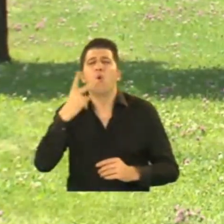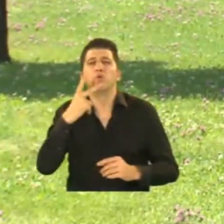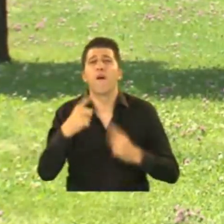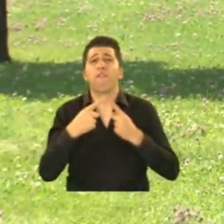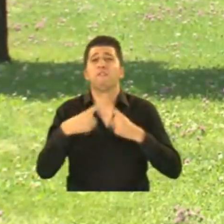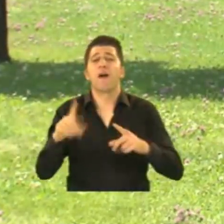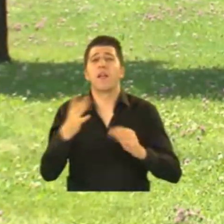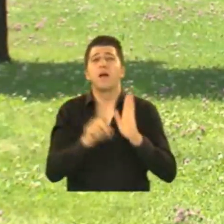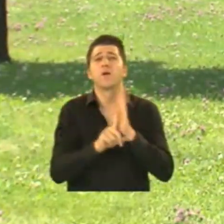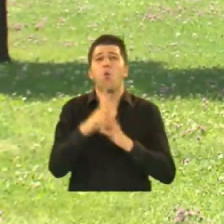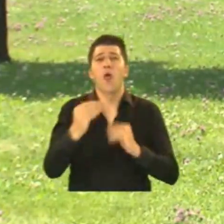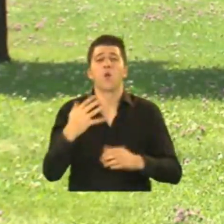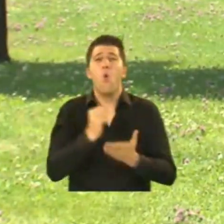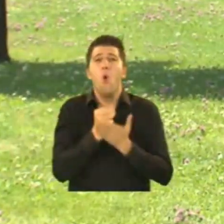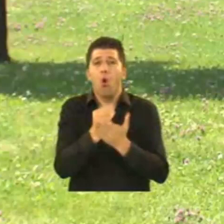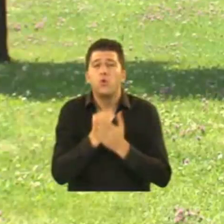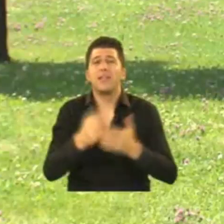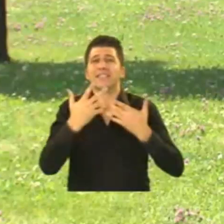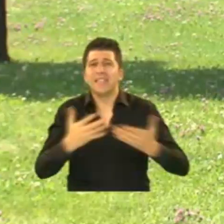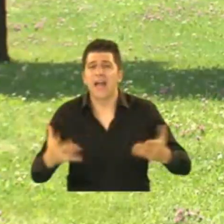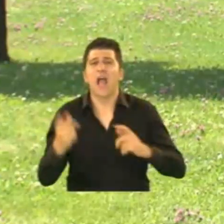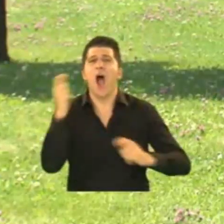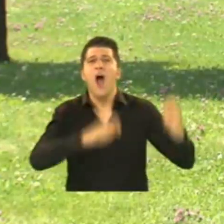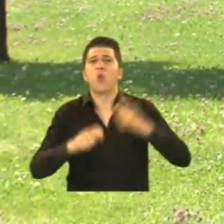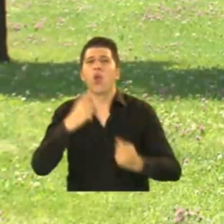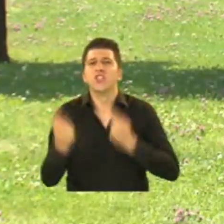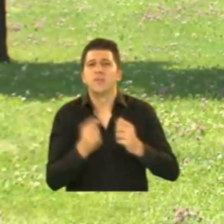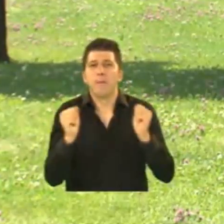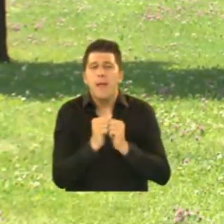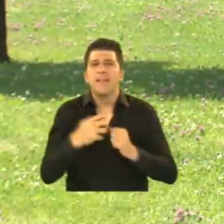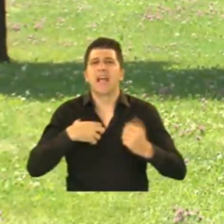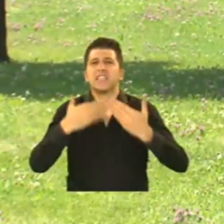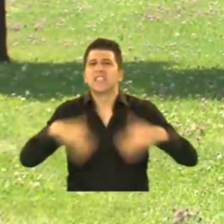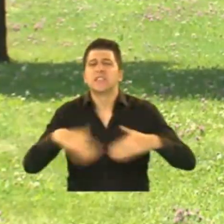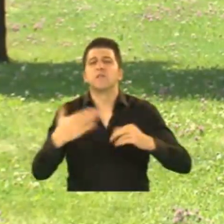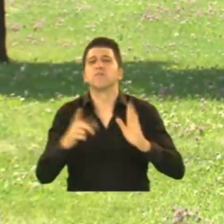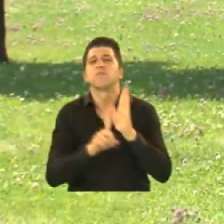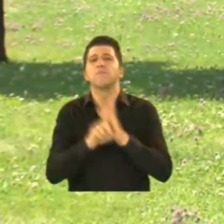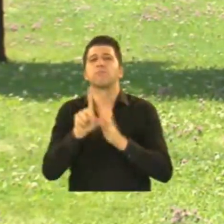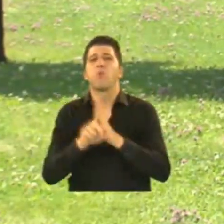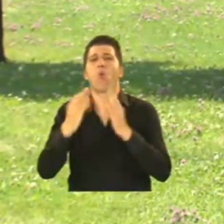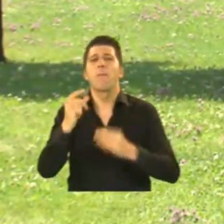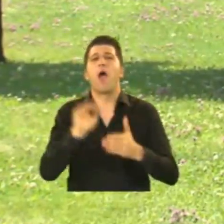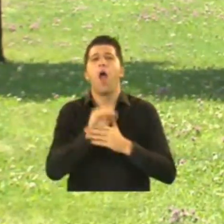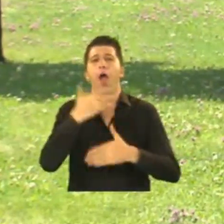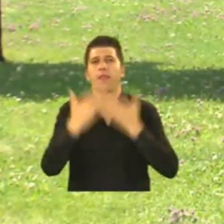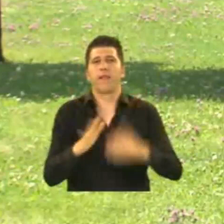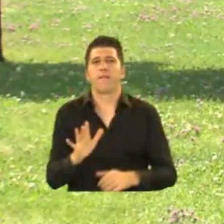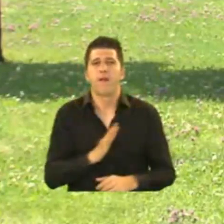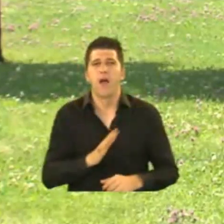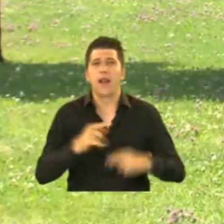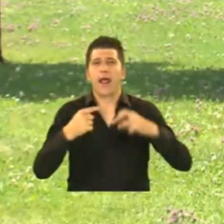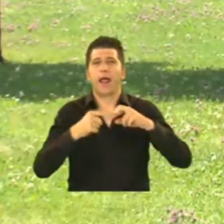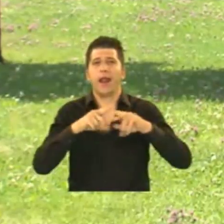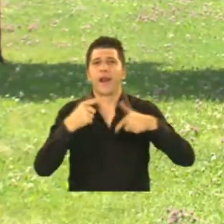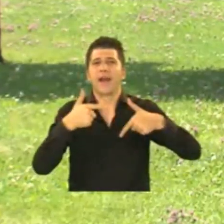Nice duyanlara fark atan ödülleri, sergileri, atölye çalışmalarıyla sınırları aşan bir hayat